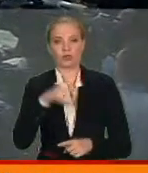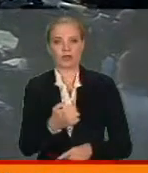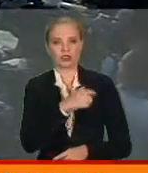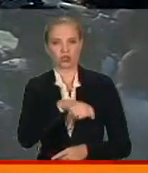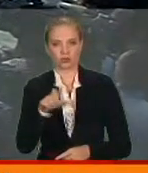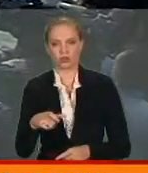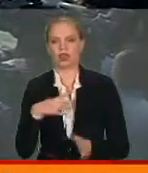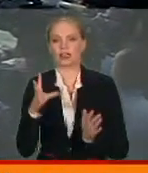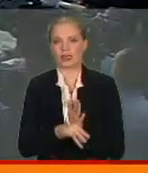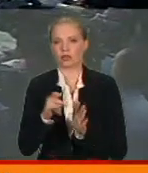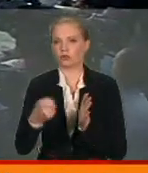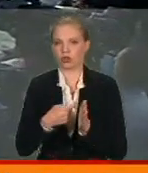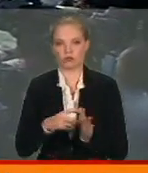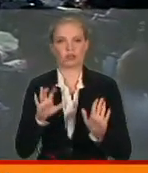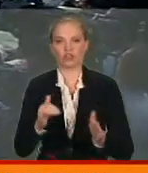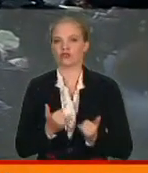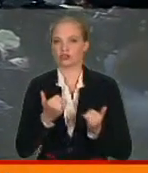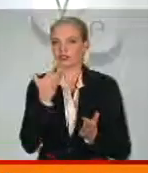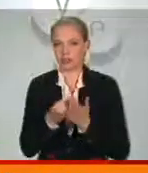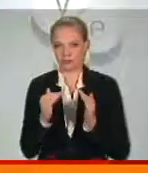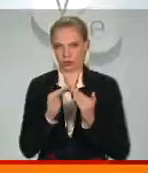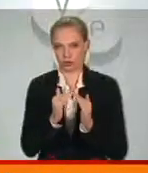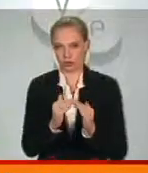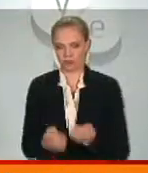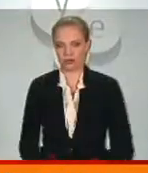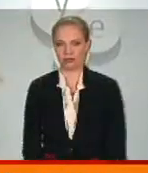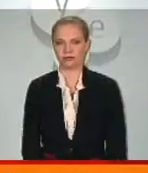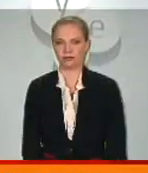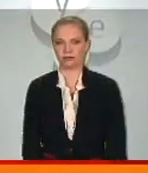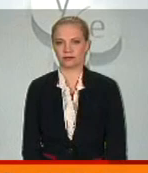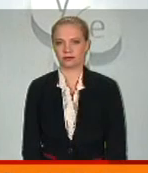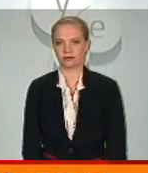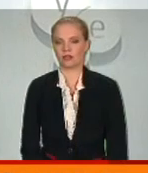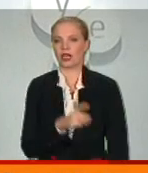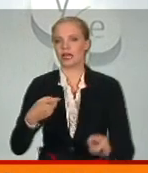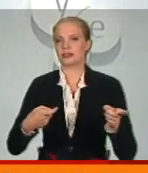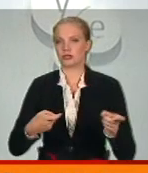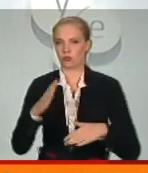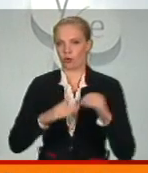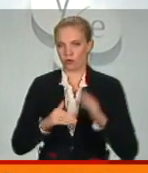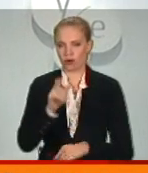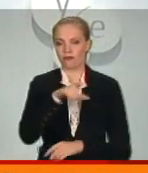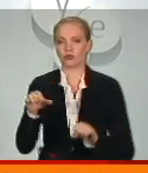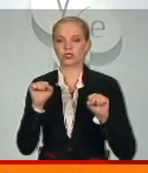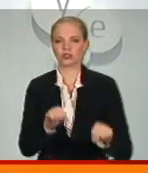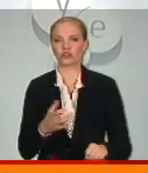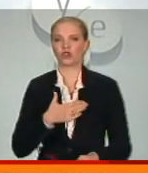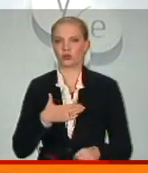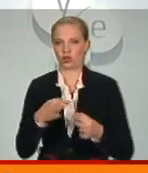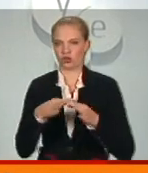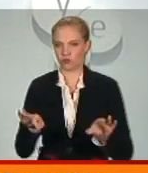солдати гинуть на Донбасі не тільки за свої домівки зі зброєю в руках Вони захищають наш